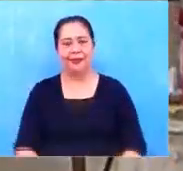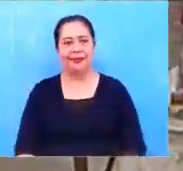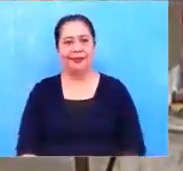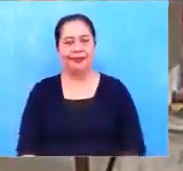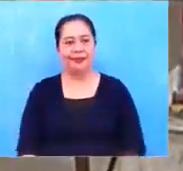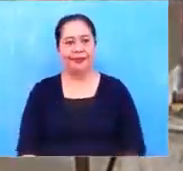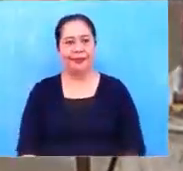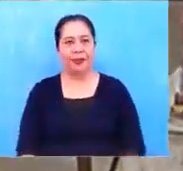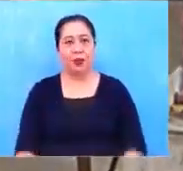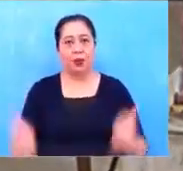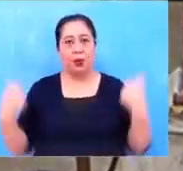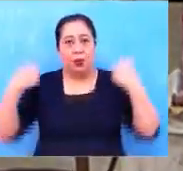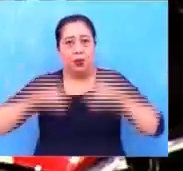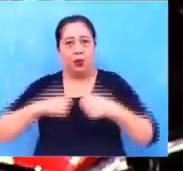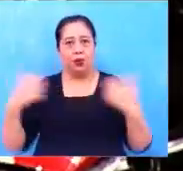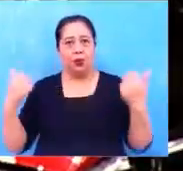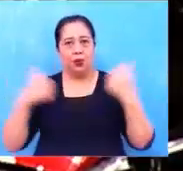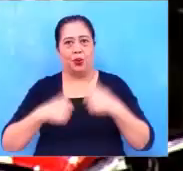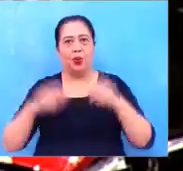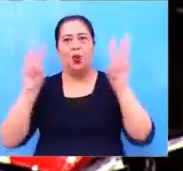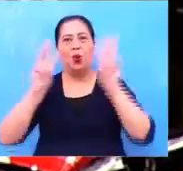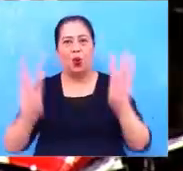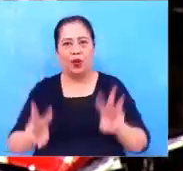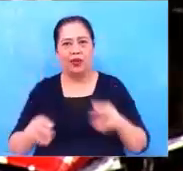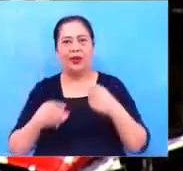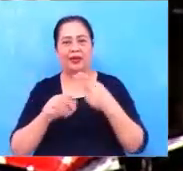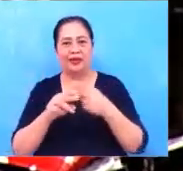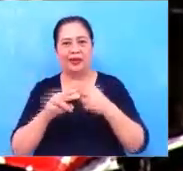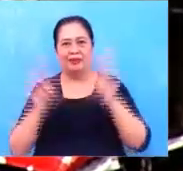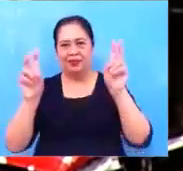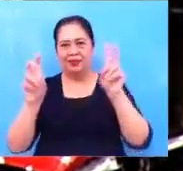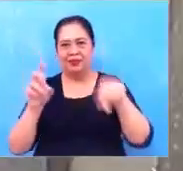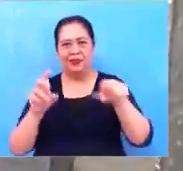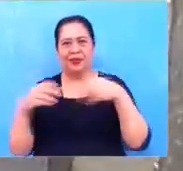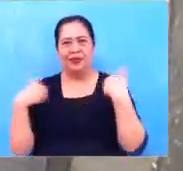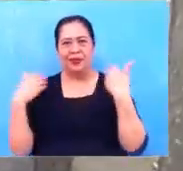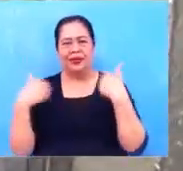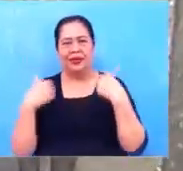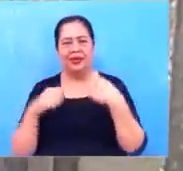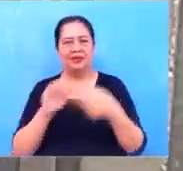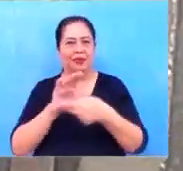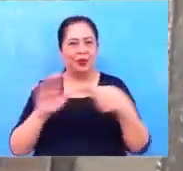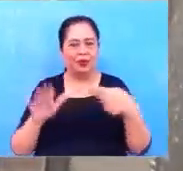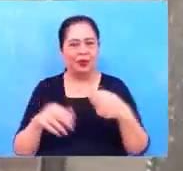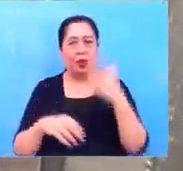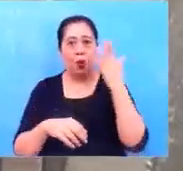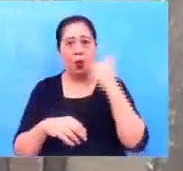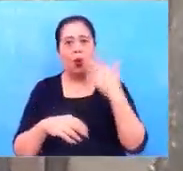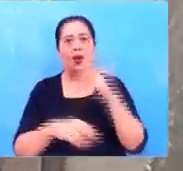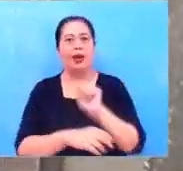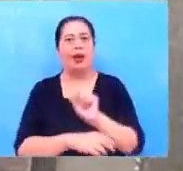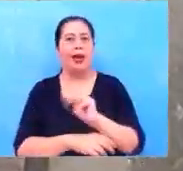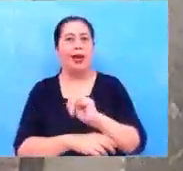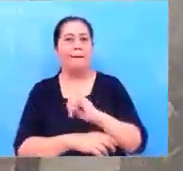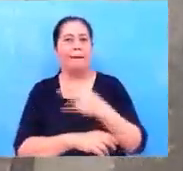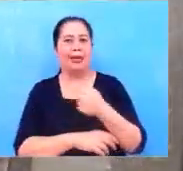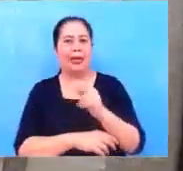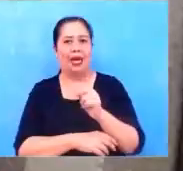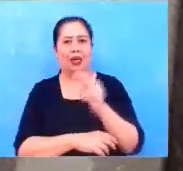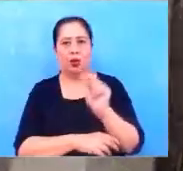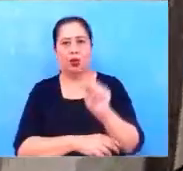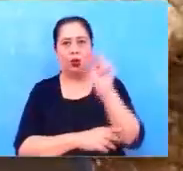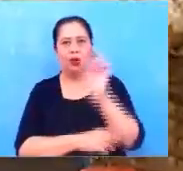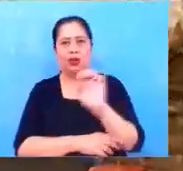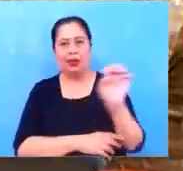Sweater weather ang tawag ng mga bagets sa malamig na panahon ngayon. Dala ito ng amihan o northeast